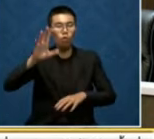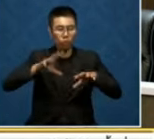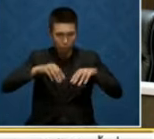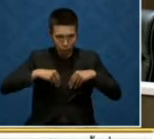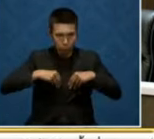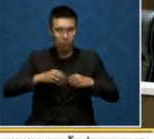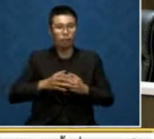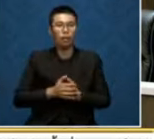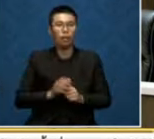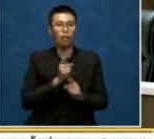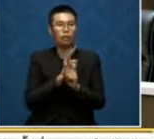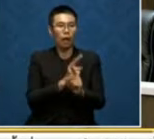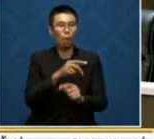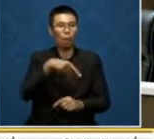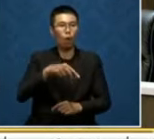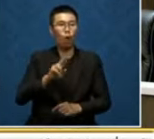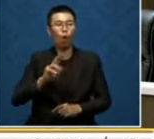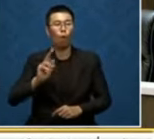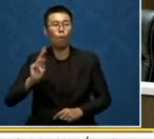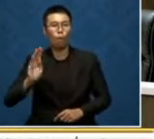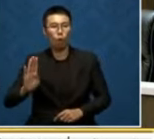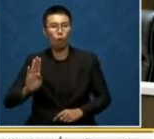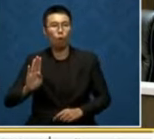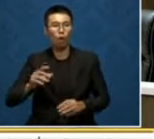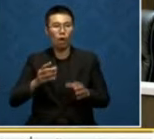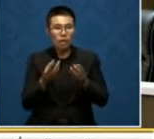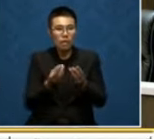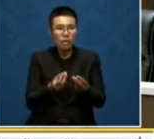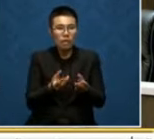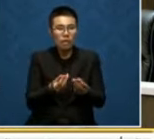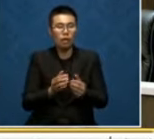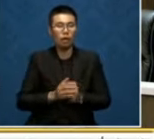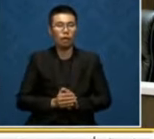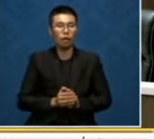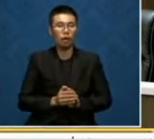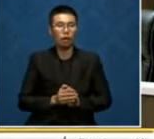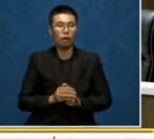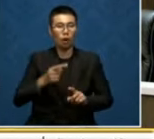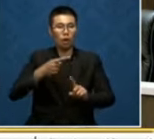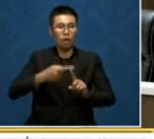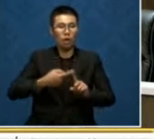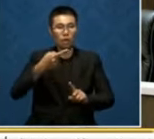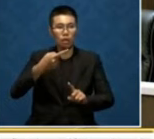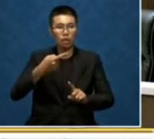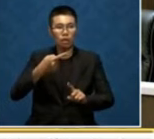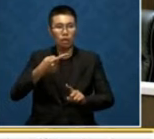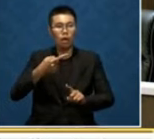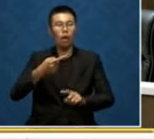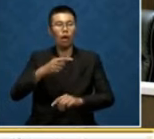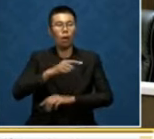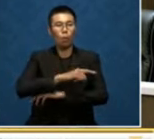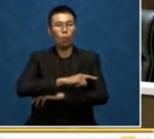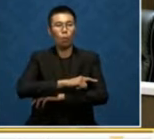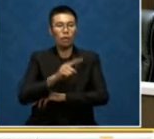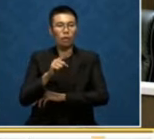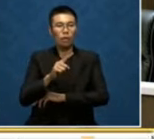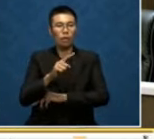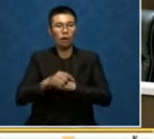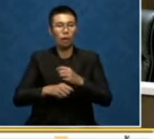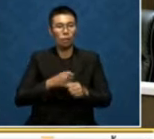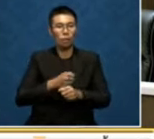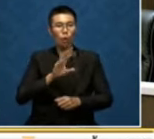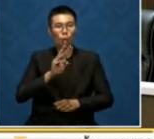และที่ดินแต่ท่านประธานครับวันนี้ตั้งแต่วันที่ 1มกราคม2563พระราชบัญญัติ